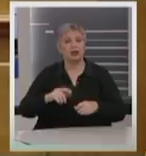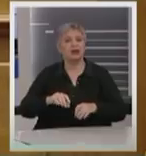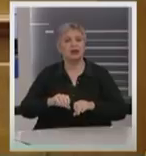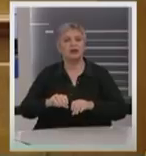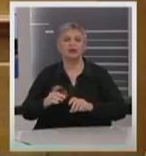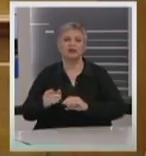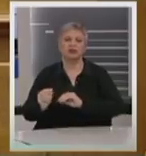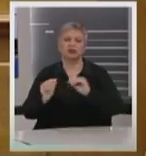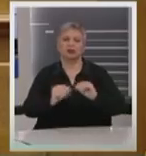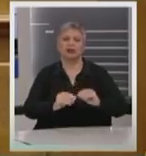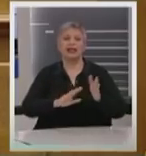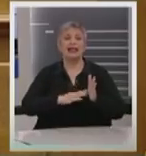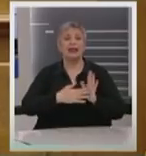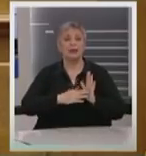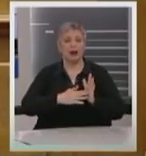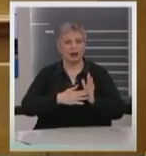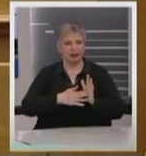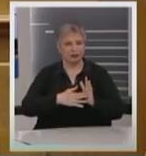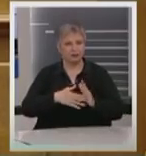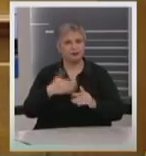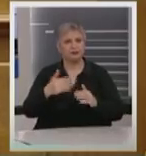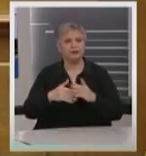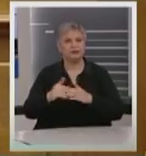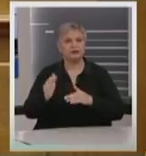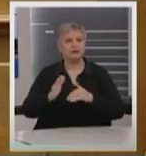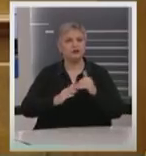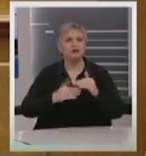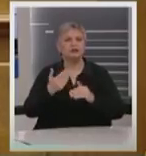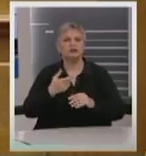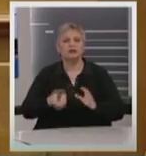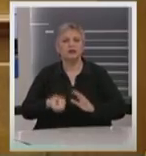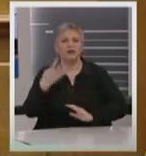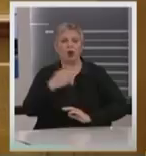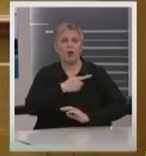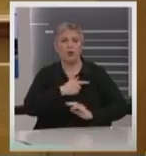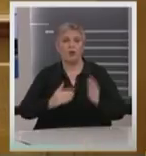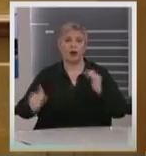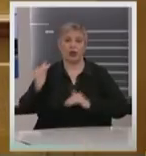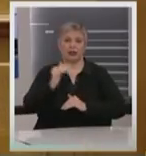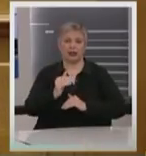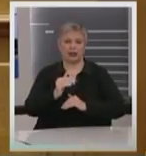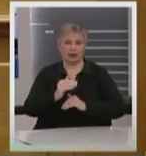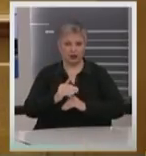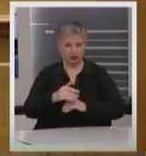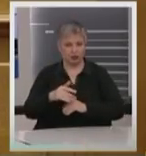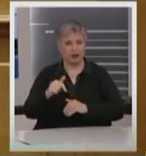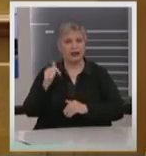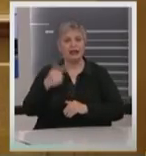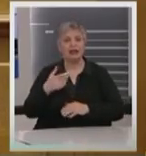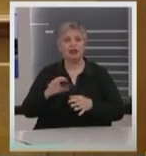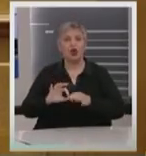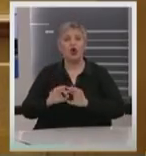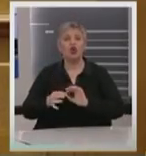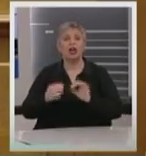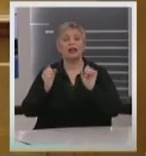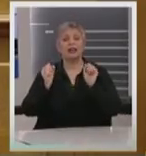περισσότεροι. Συστήσατε νέες θέσεις προϊσταμένων και αυξήσατε τις οργανικές θέσεις στο στενό και